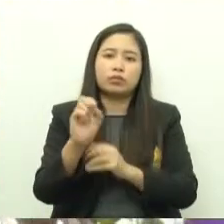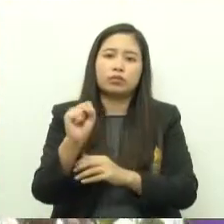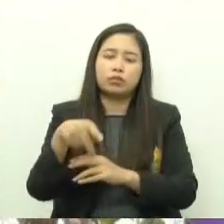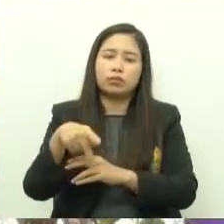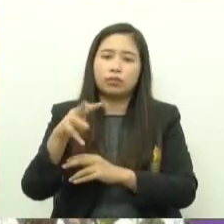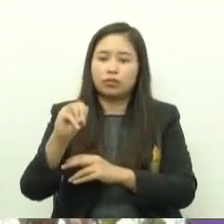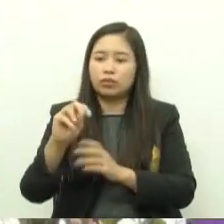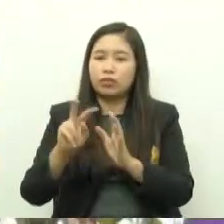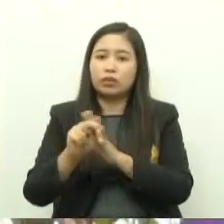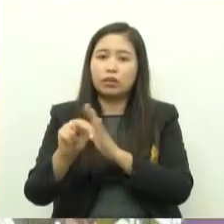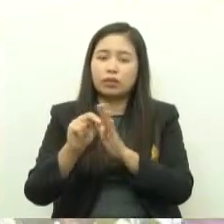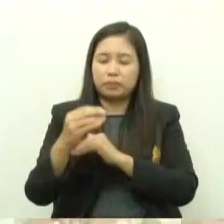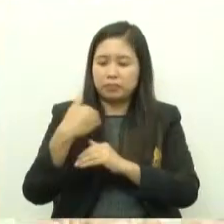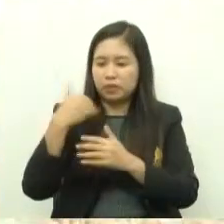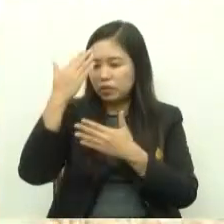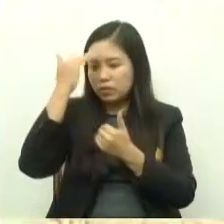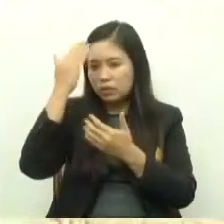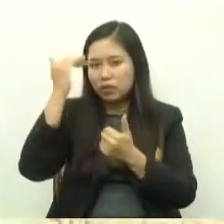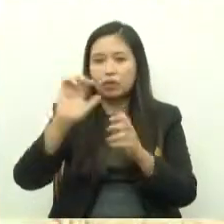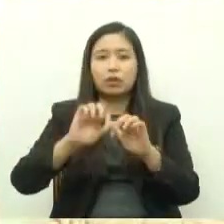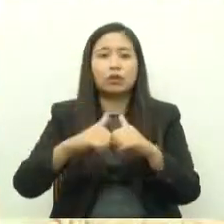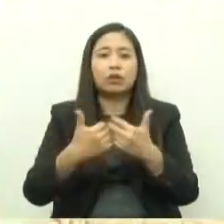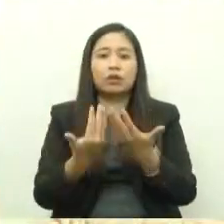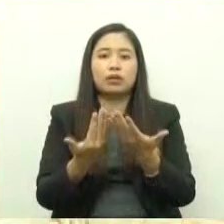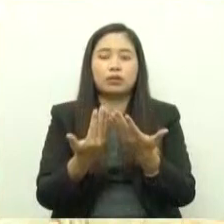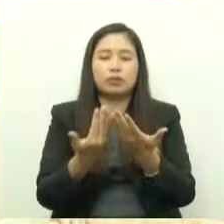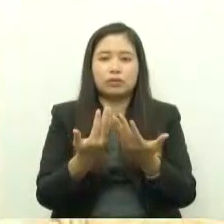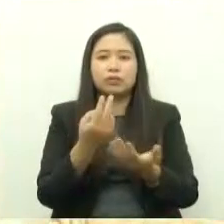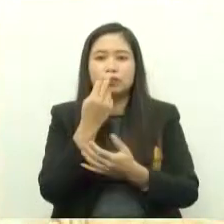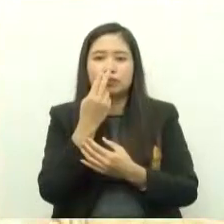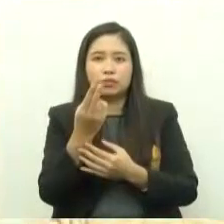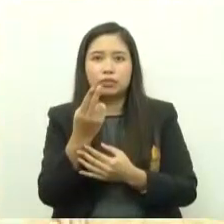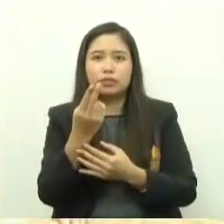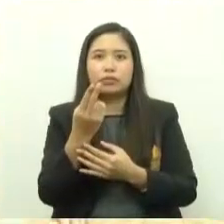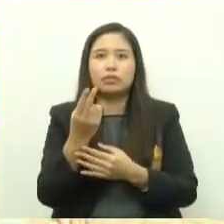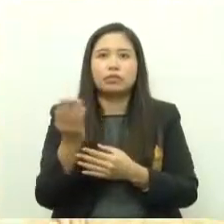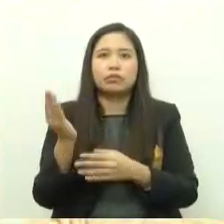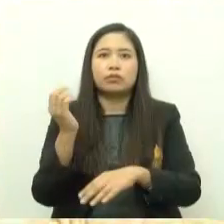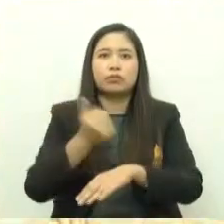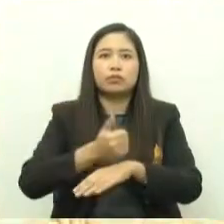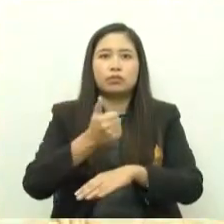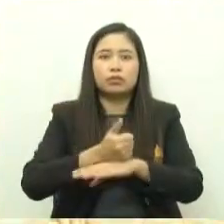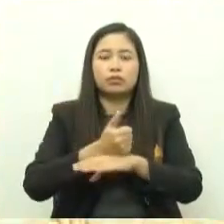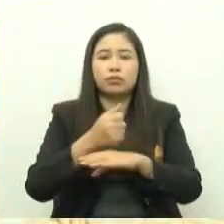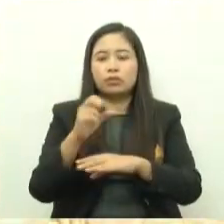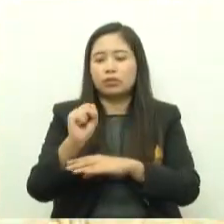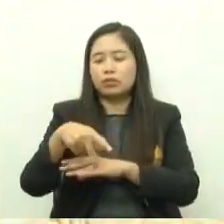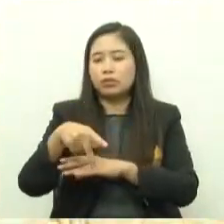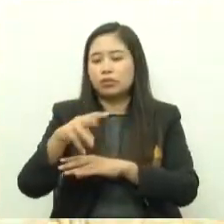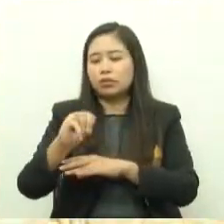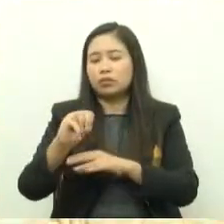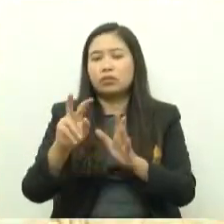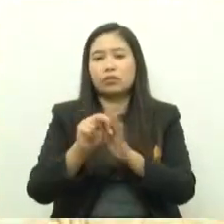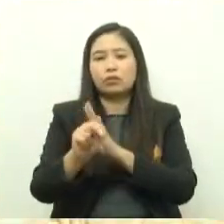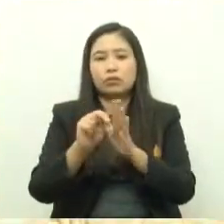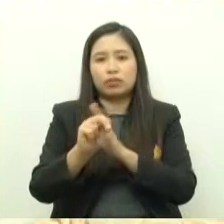ครับมีการดำเนินการอย่างไรเราไปฟังท่านผอนภาพรแสงนินนะครับท่านผอสพมน่านได้นำเรียนส่วน